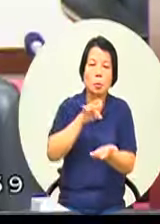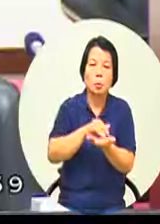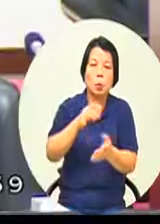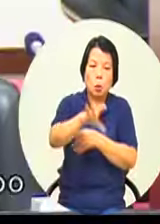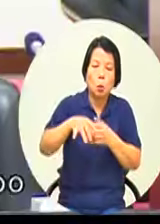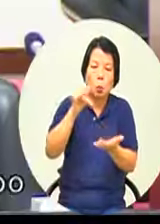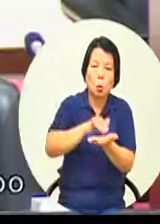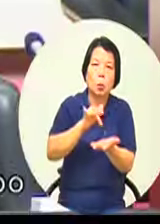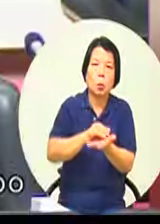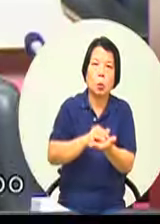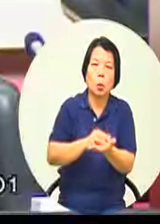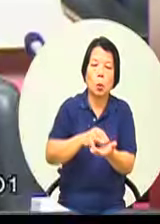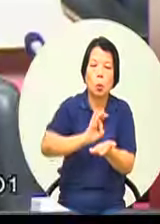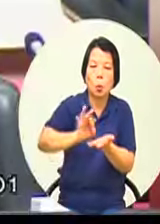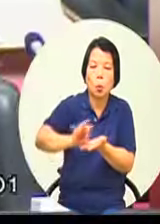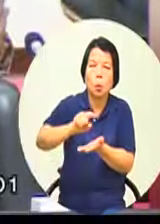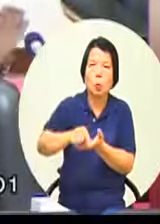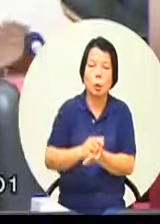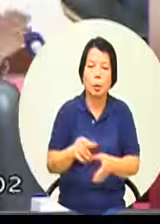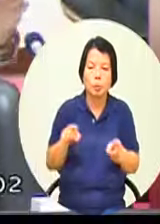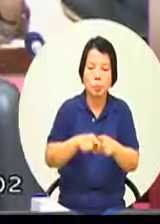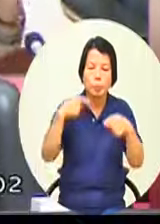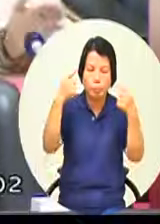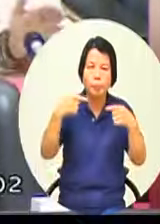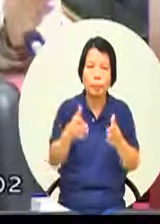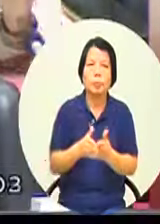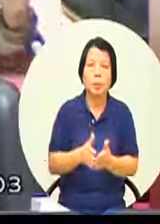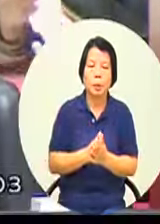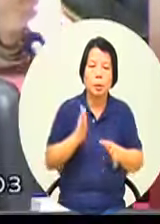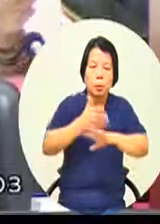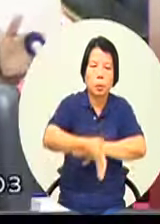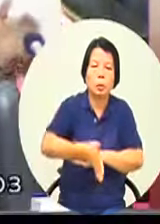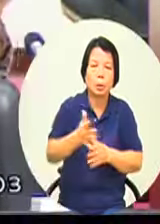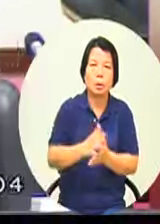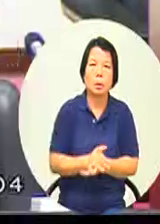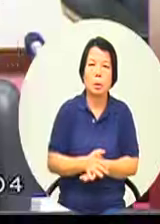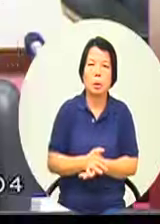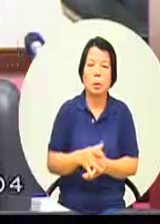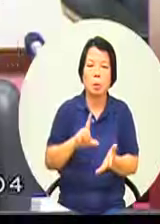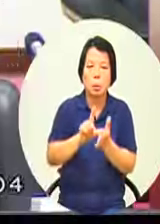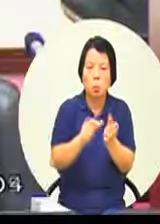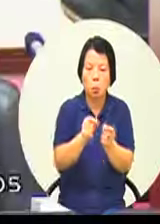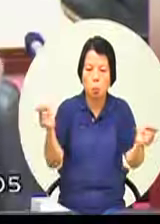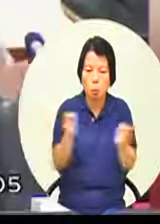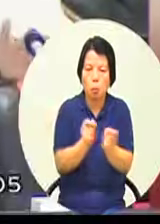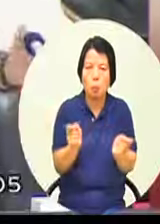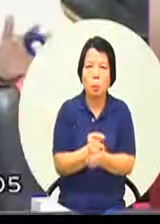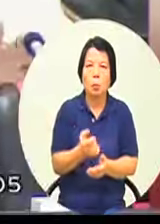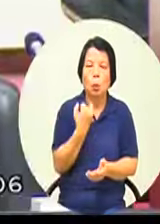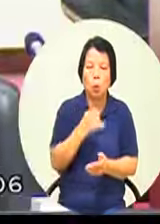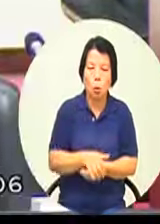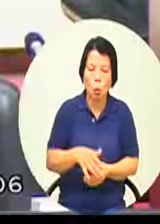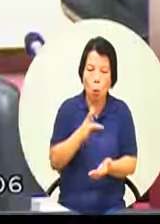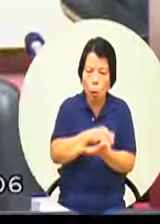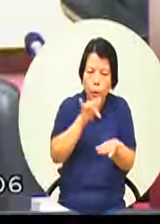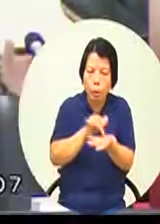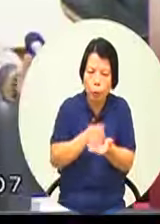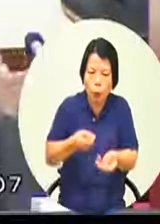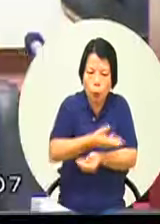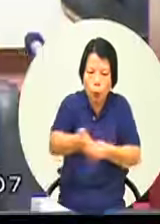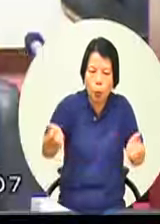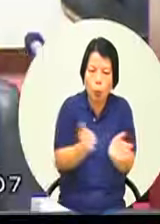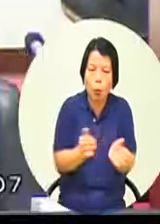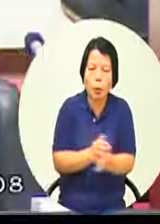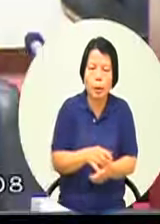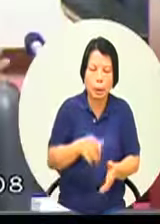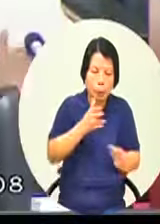量啊，平常他一定必须经过多久以后啊，就是讲爱经过几天，可能经